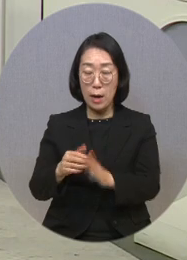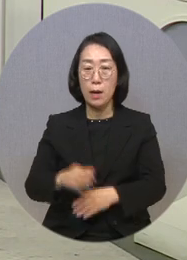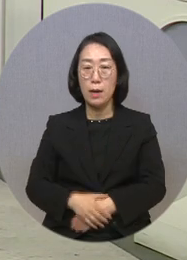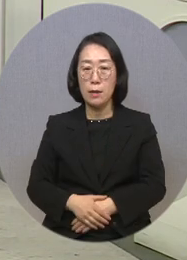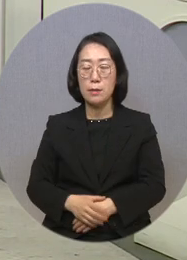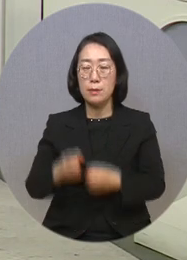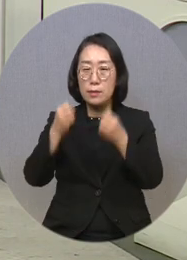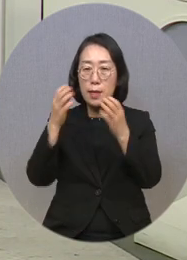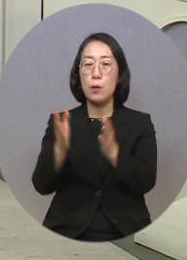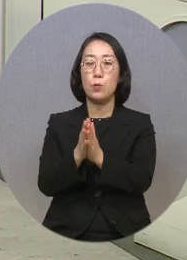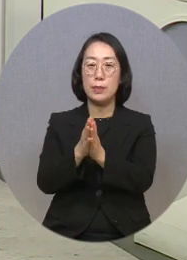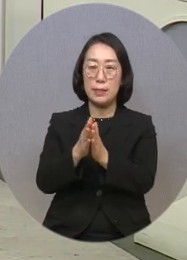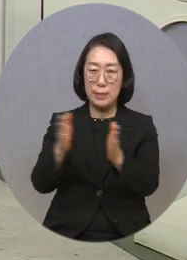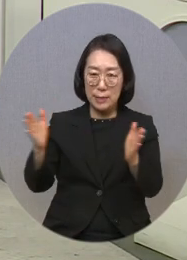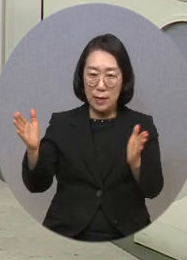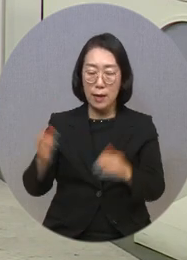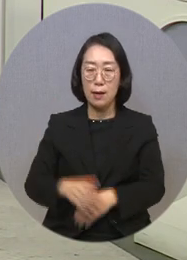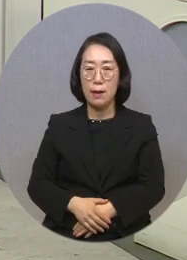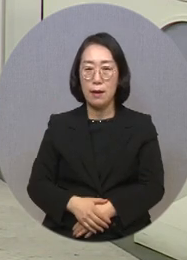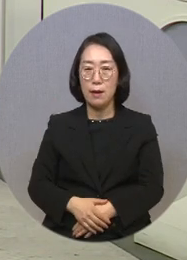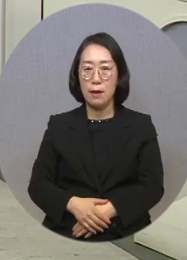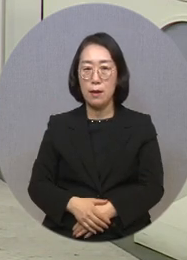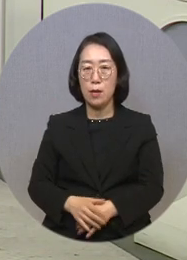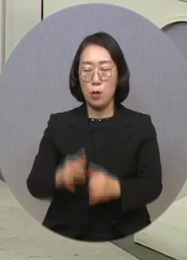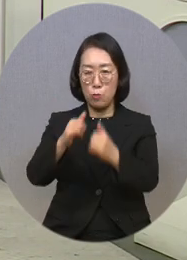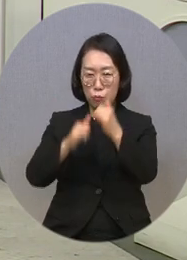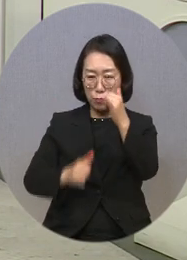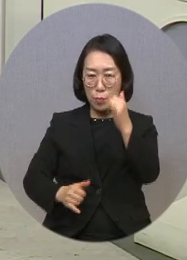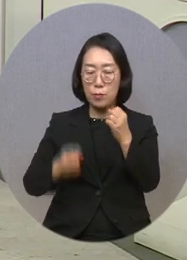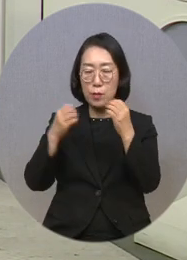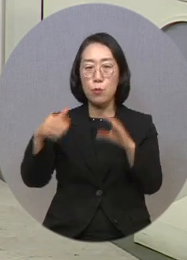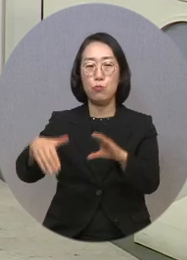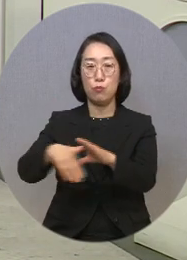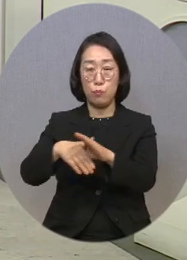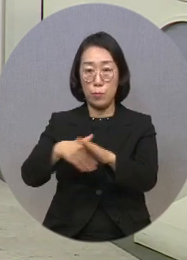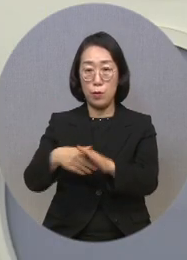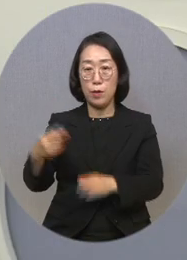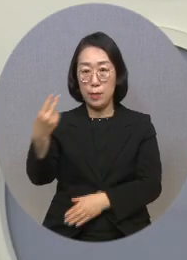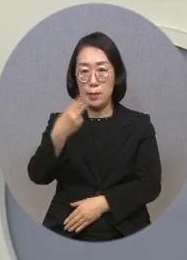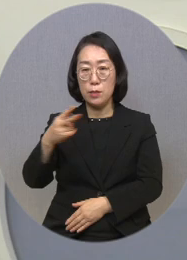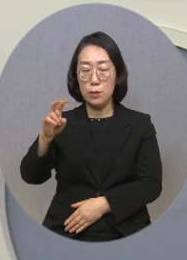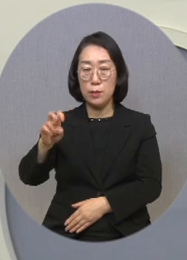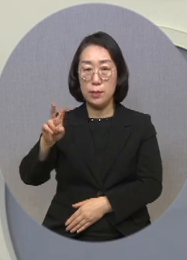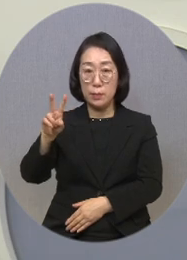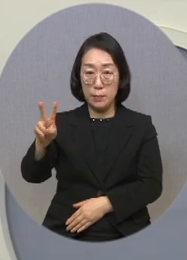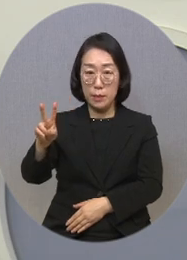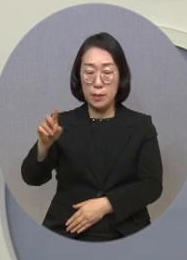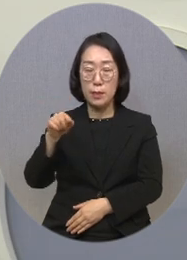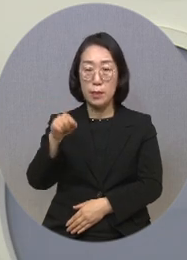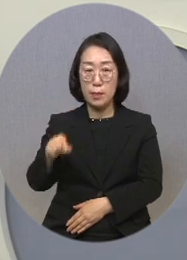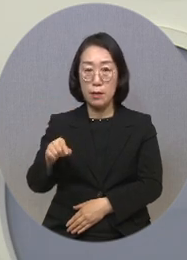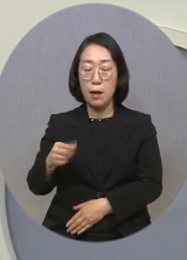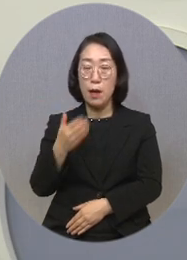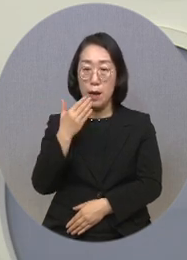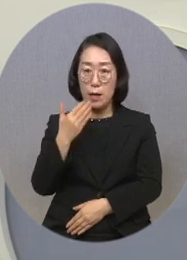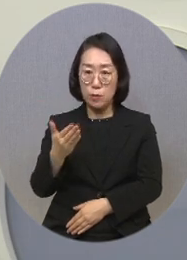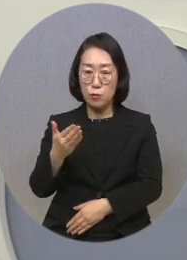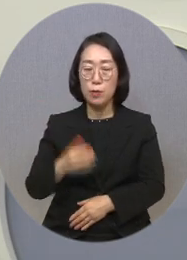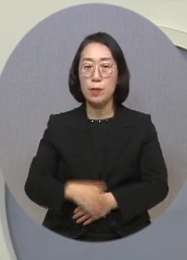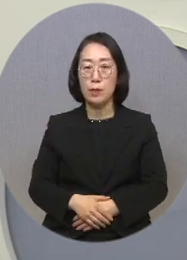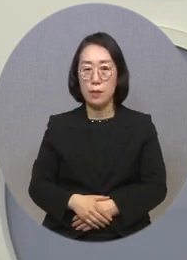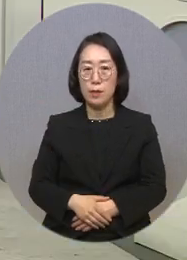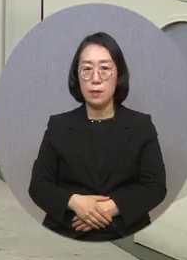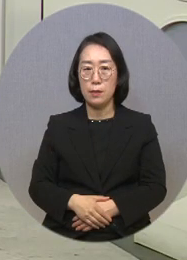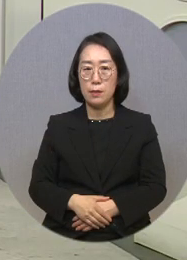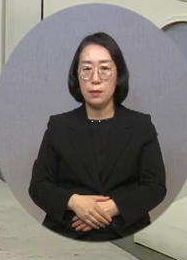마무리하고 새로운 시작. 새로운 역사, 새로운 문명. 그게 22년. 네, 그런 것을 할 수 있는